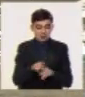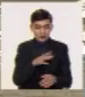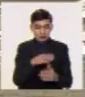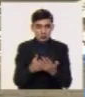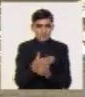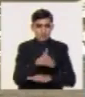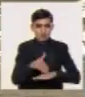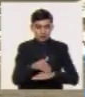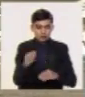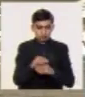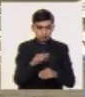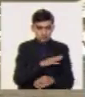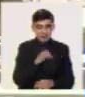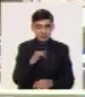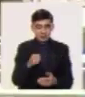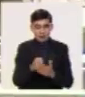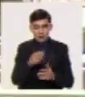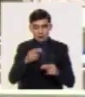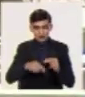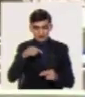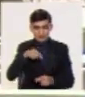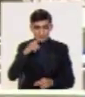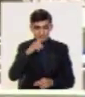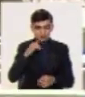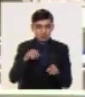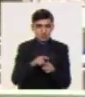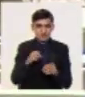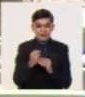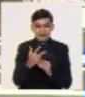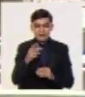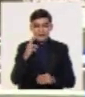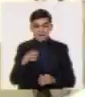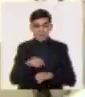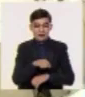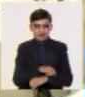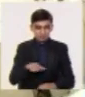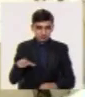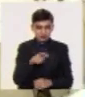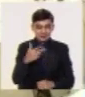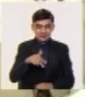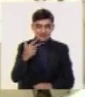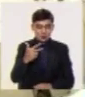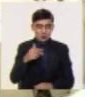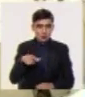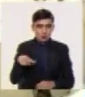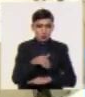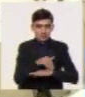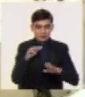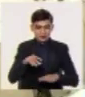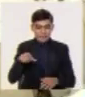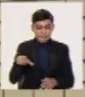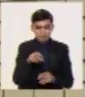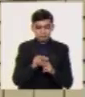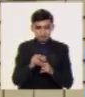жолдар салыныпты. Әлі желтоқсан айының соңына дейін ұзындығы 13 шақырымға жуық 33 көшеге жол салу жоспарланған. Оның ішінде